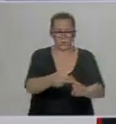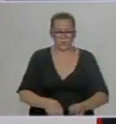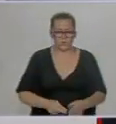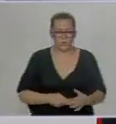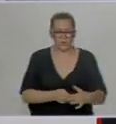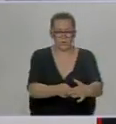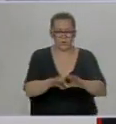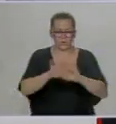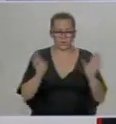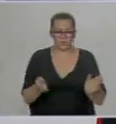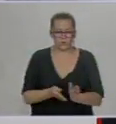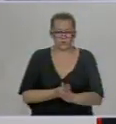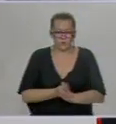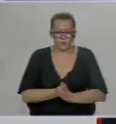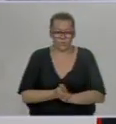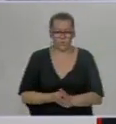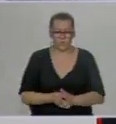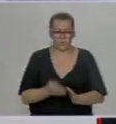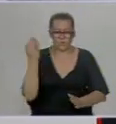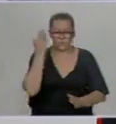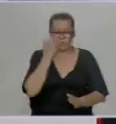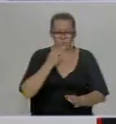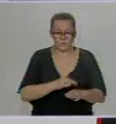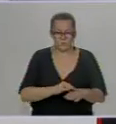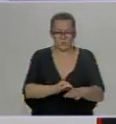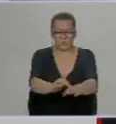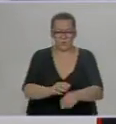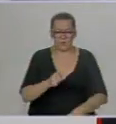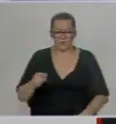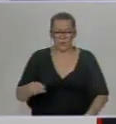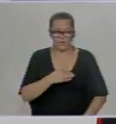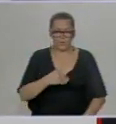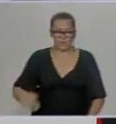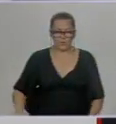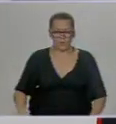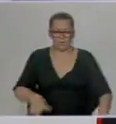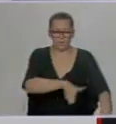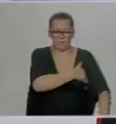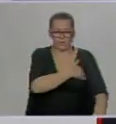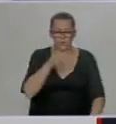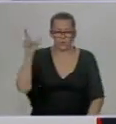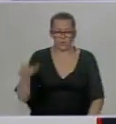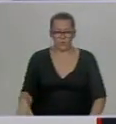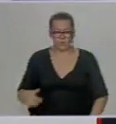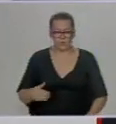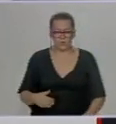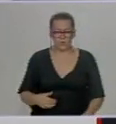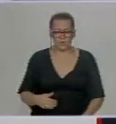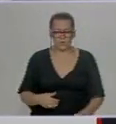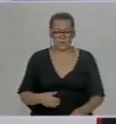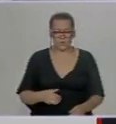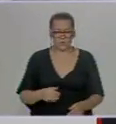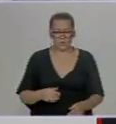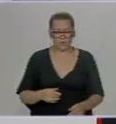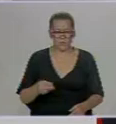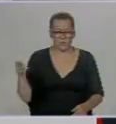tot aparatul nostru de resurse umane, astfel încât fiecare primărie să reușească până la finalul lunii acesteia să adopte hotărârea